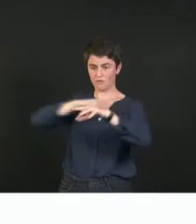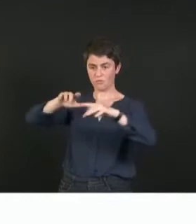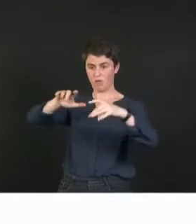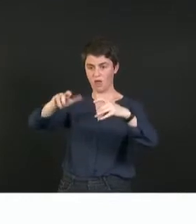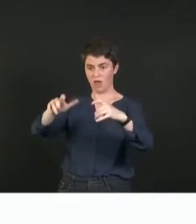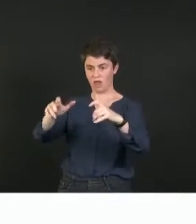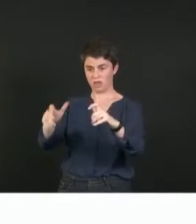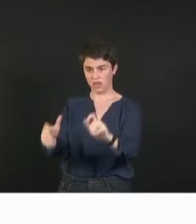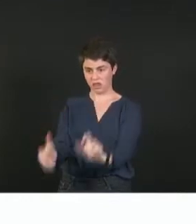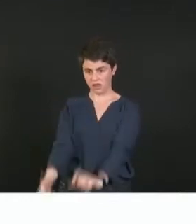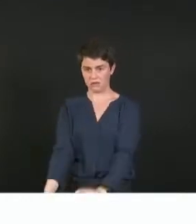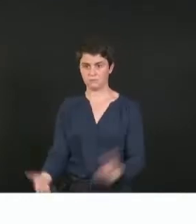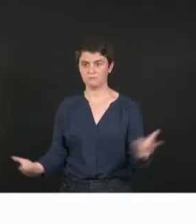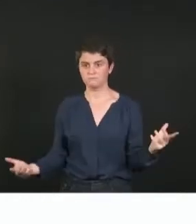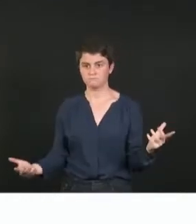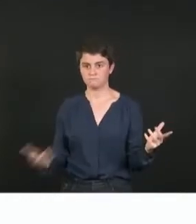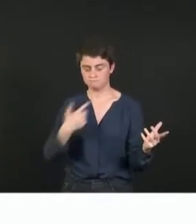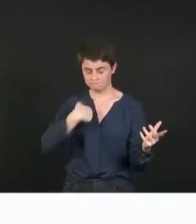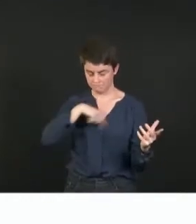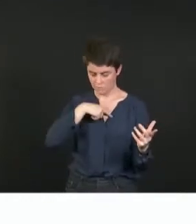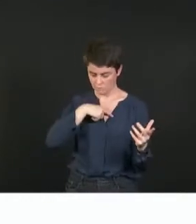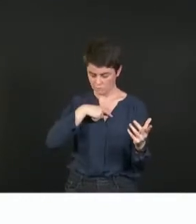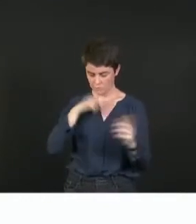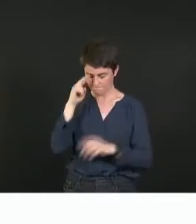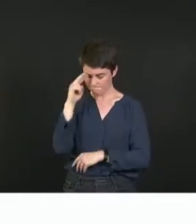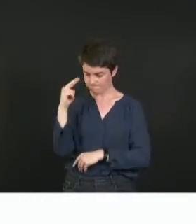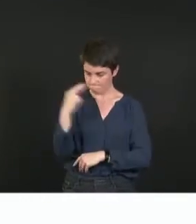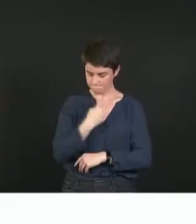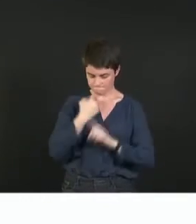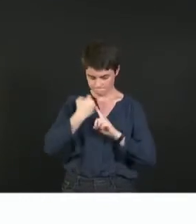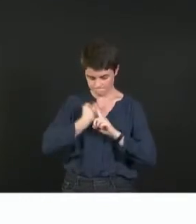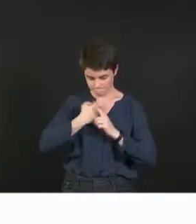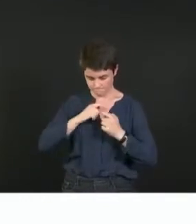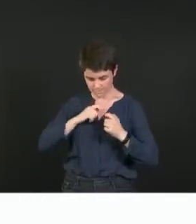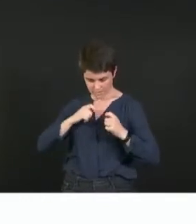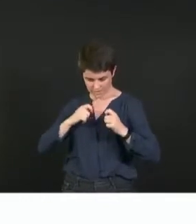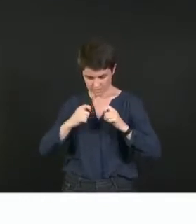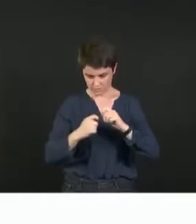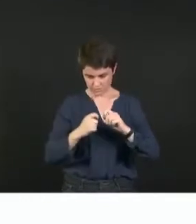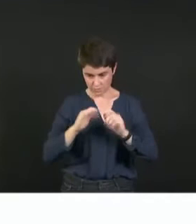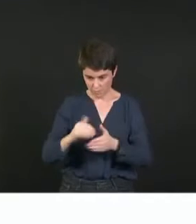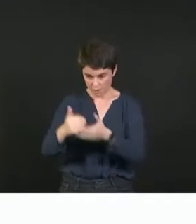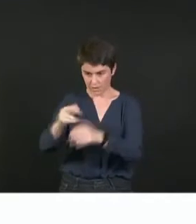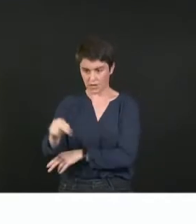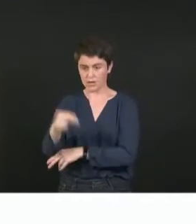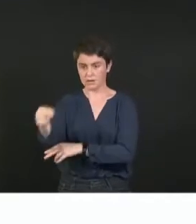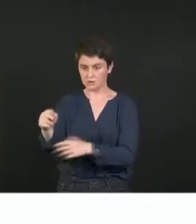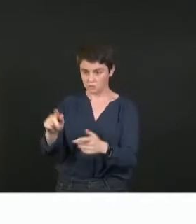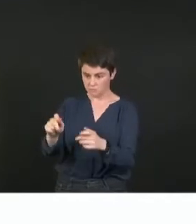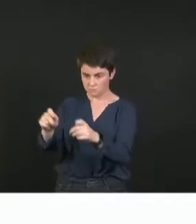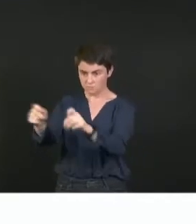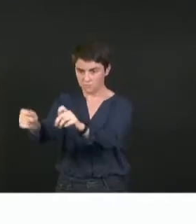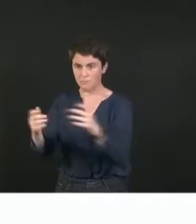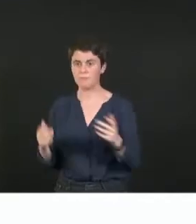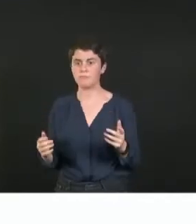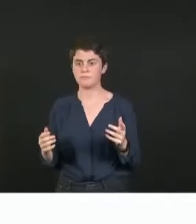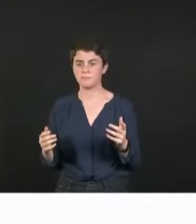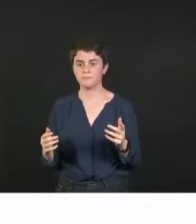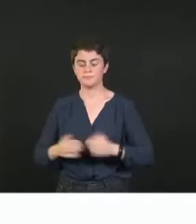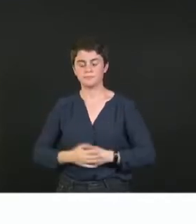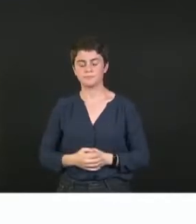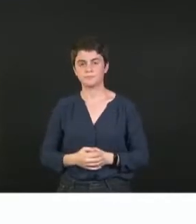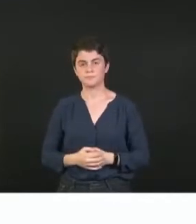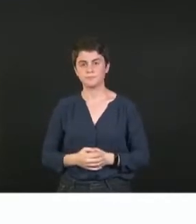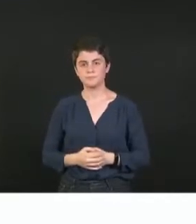le travail sur nous-mêmes, c'est un travail sur la nature et sur notre propre nature. Et du coup, dans une relation à ce qu'on appelle,